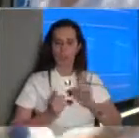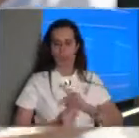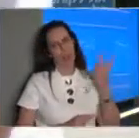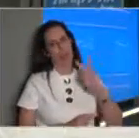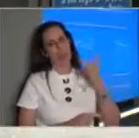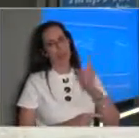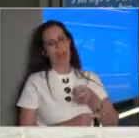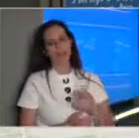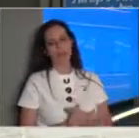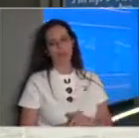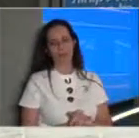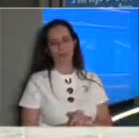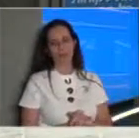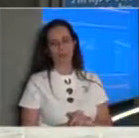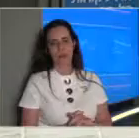כמובן.